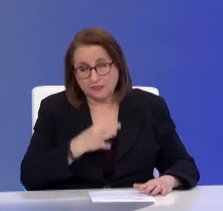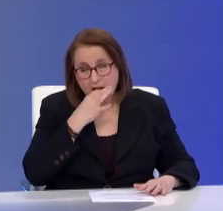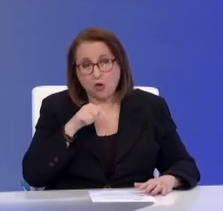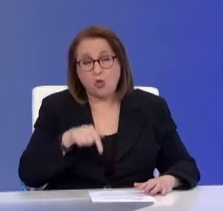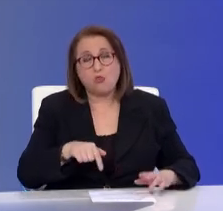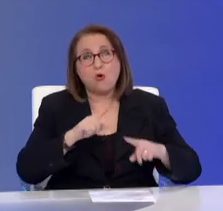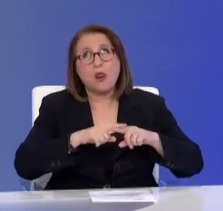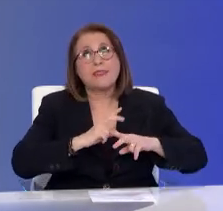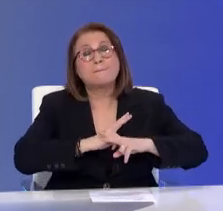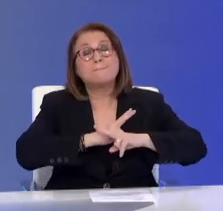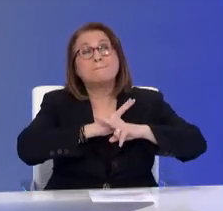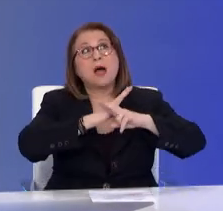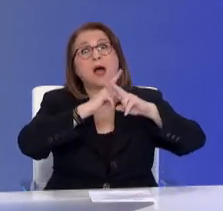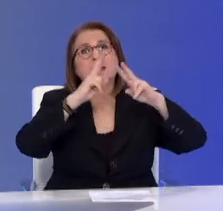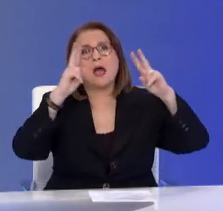παράδεισος επιγύης.